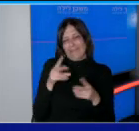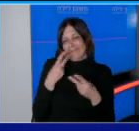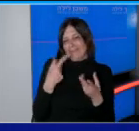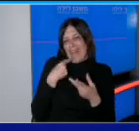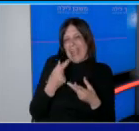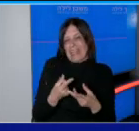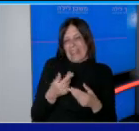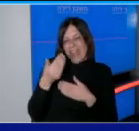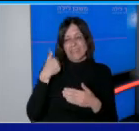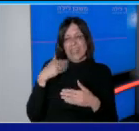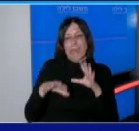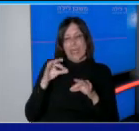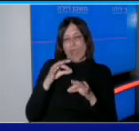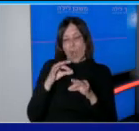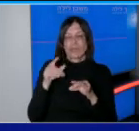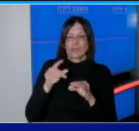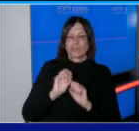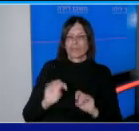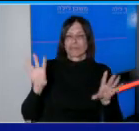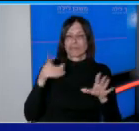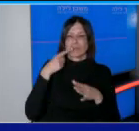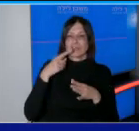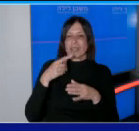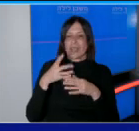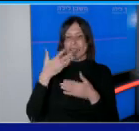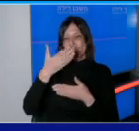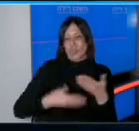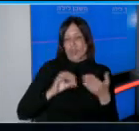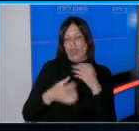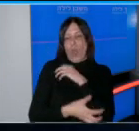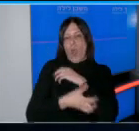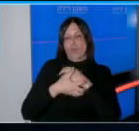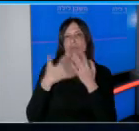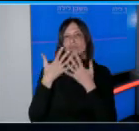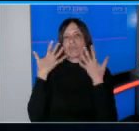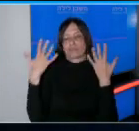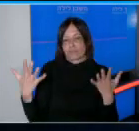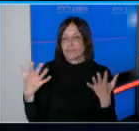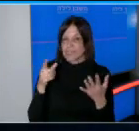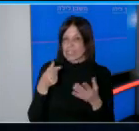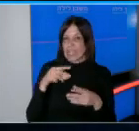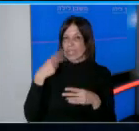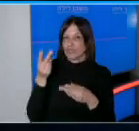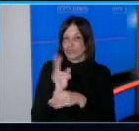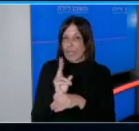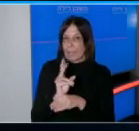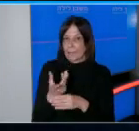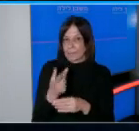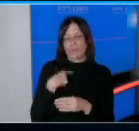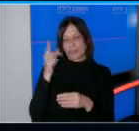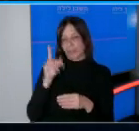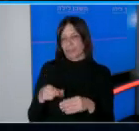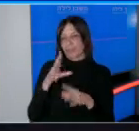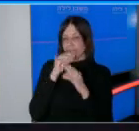הבחירות להוציא דוח עוני. אז לאן זה הולך? מה זה, מערכת בחירות של שקרים ורמיות? אז קודם כל שמעתי את מה שחברתי וחברי אמרו, ואני